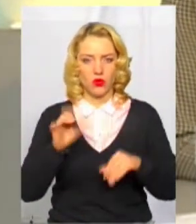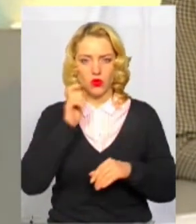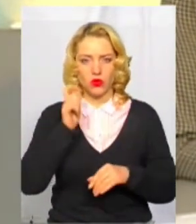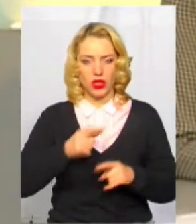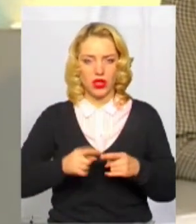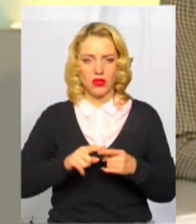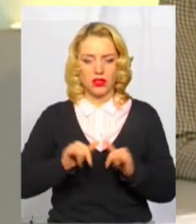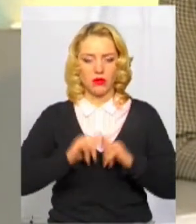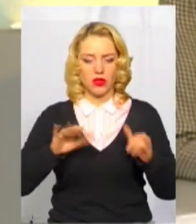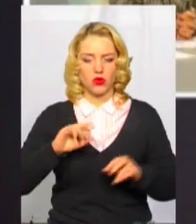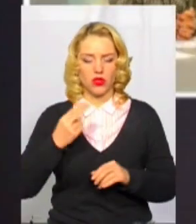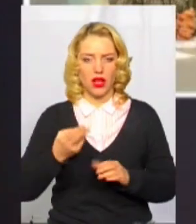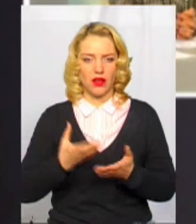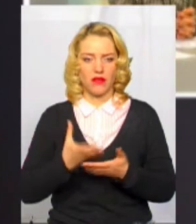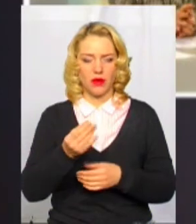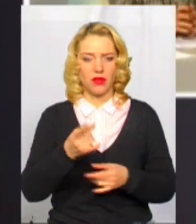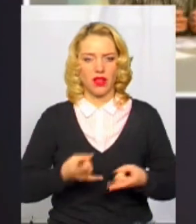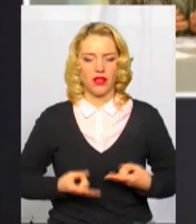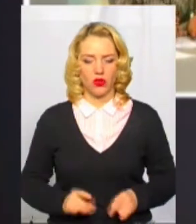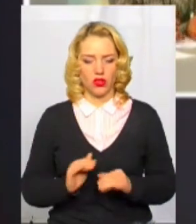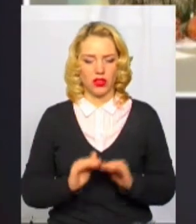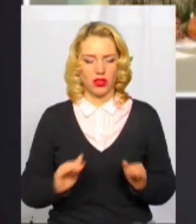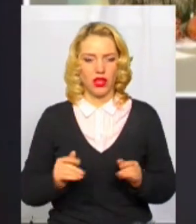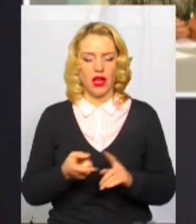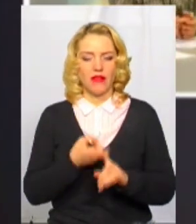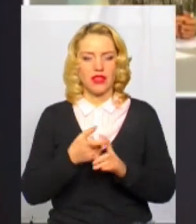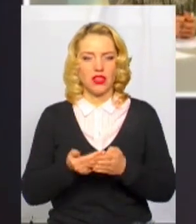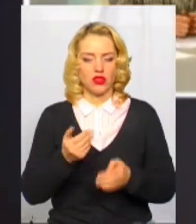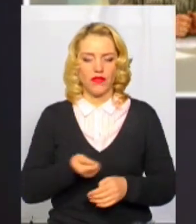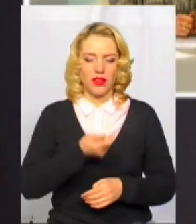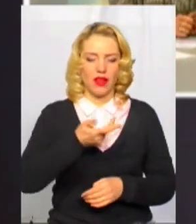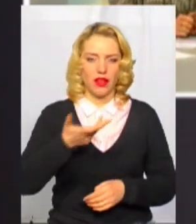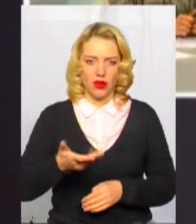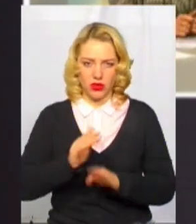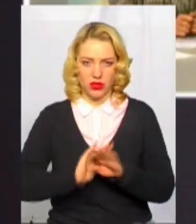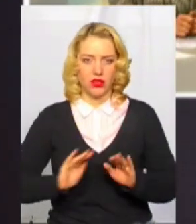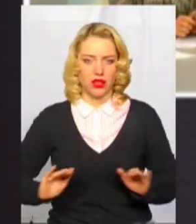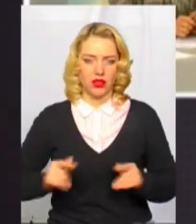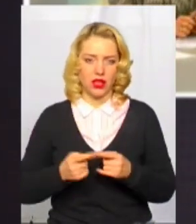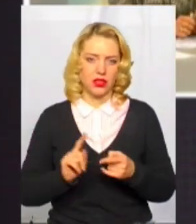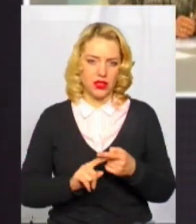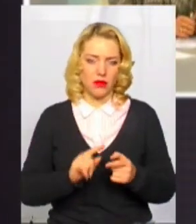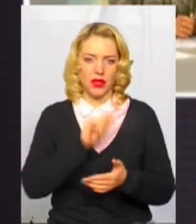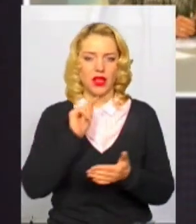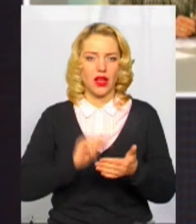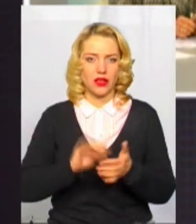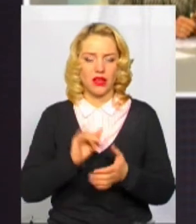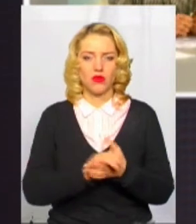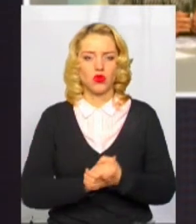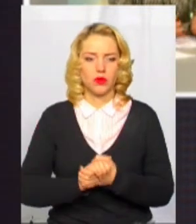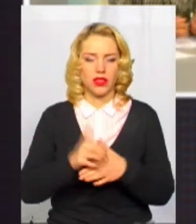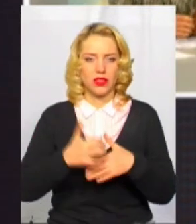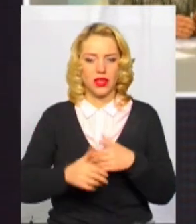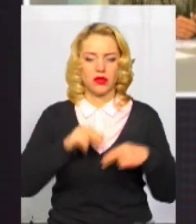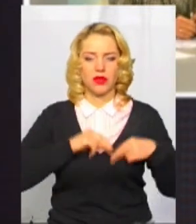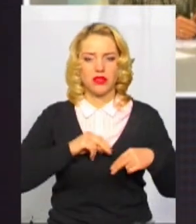збільшити соціальні виплати на народження дітей в залежності від кількості дітей, ви знаєте, це питання і в суспільстві, і серед